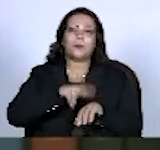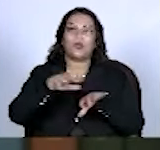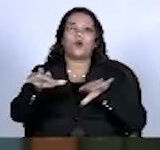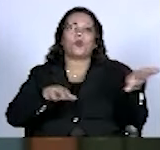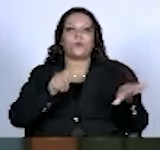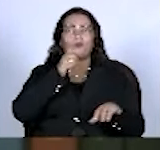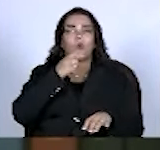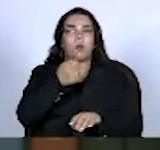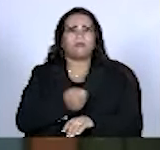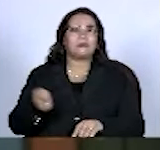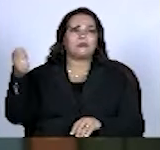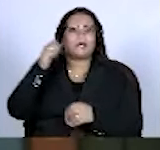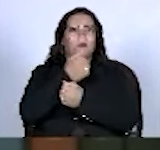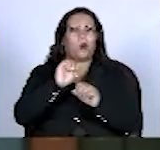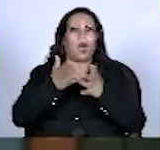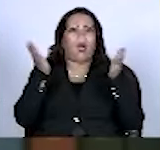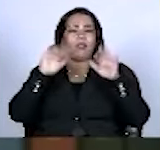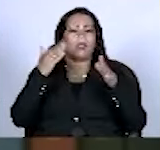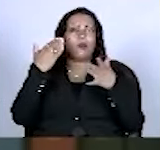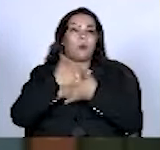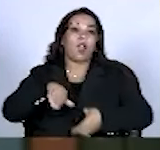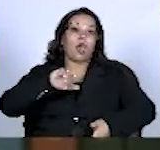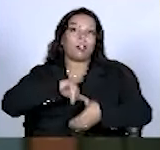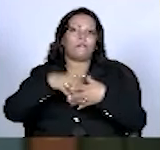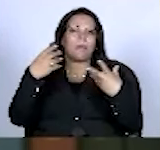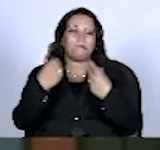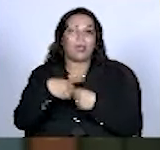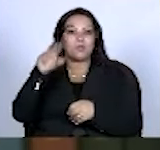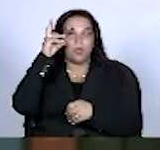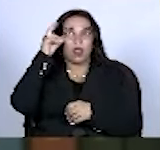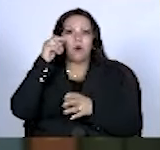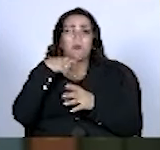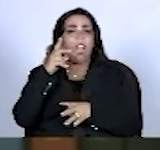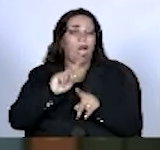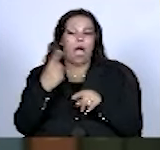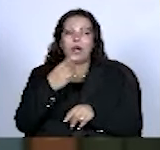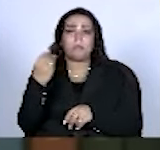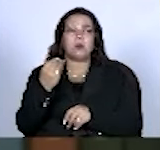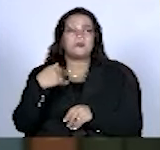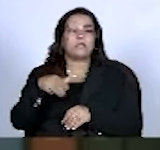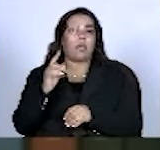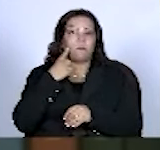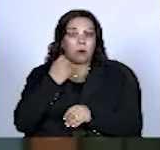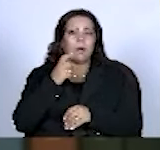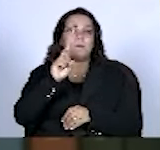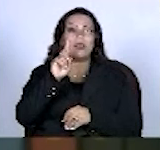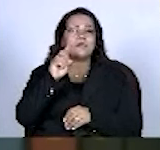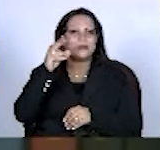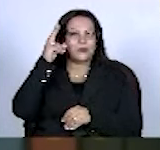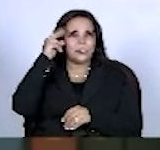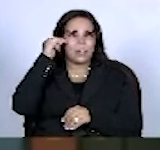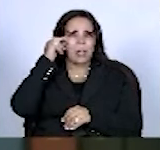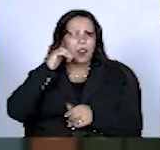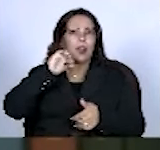بتبالغ والحلفاء الدوليين لاسرائيل بيهونوا مما حدث ولكن اسرائيل ت